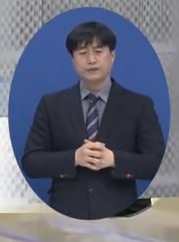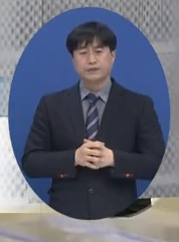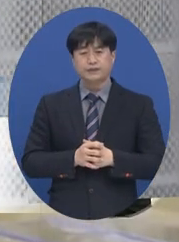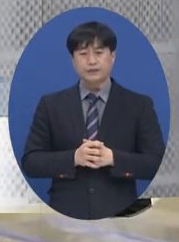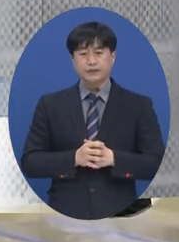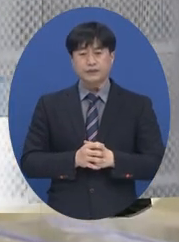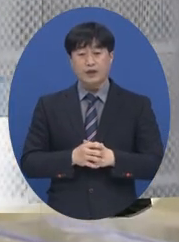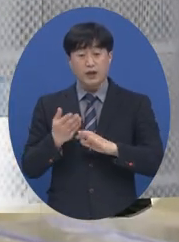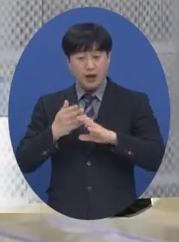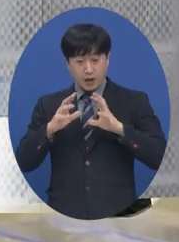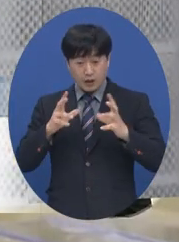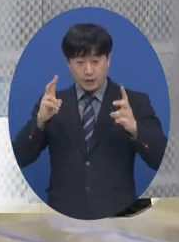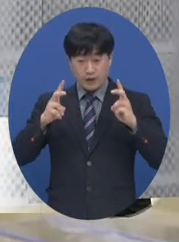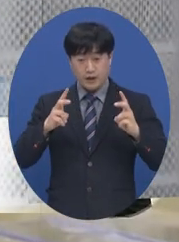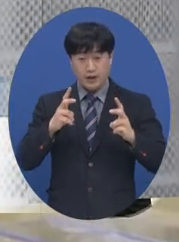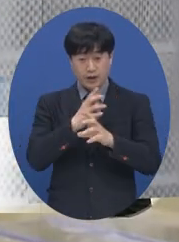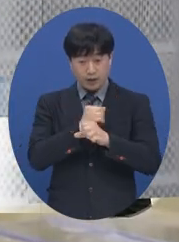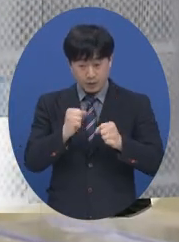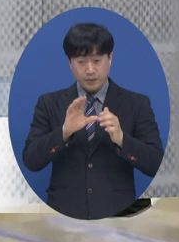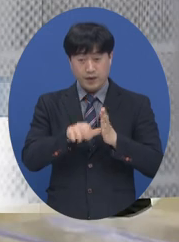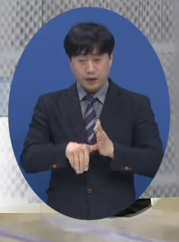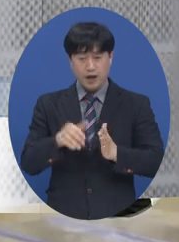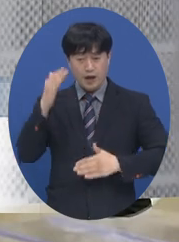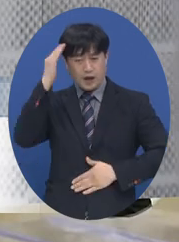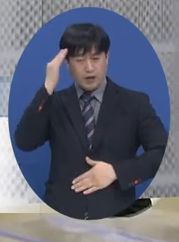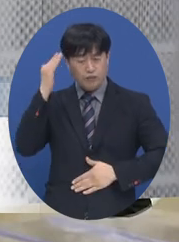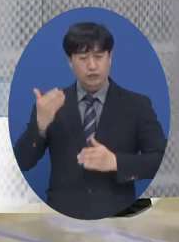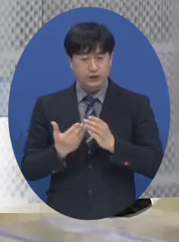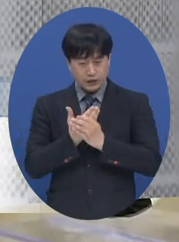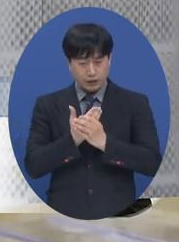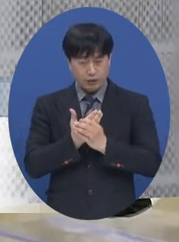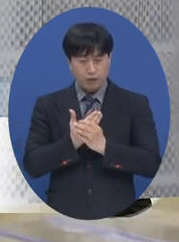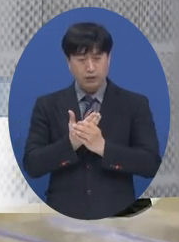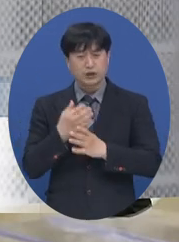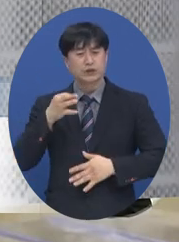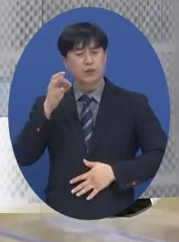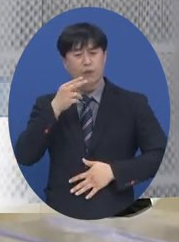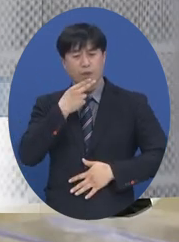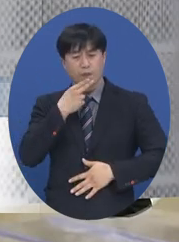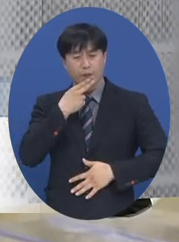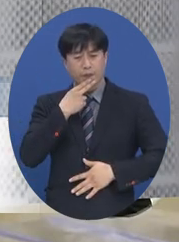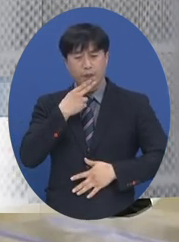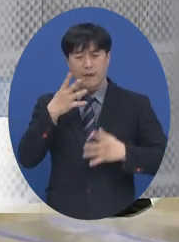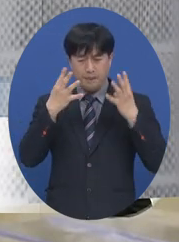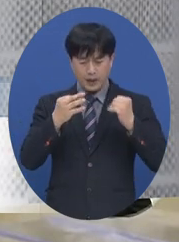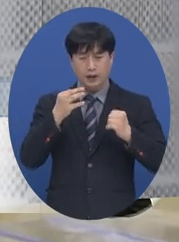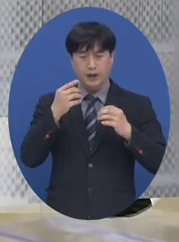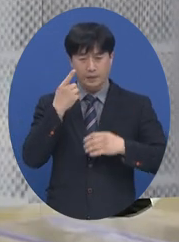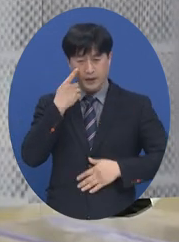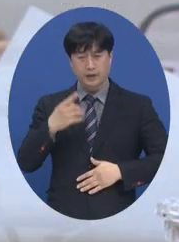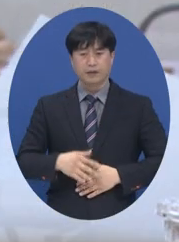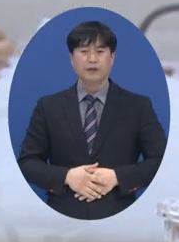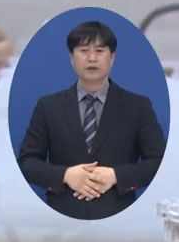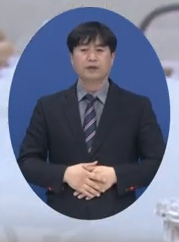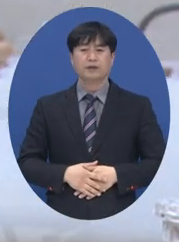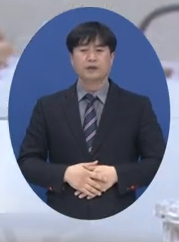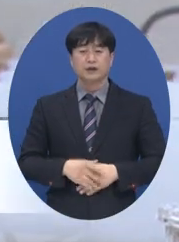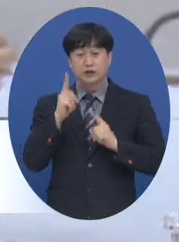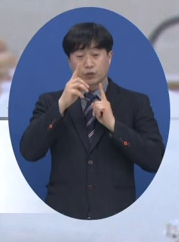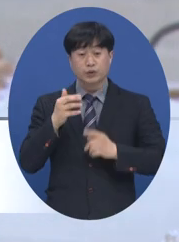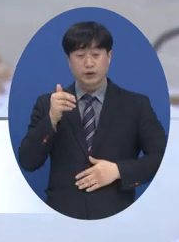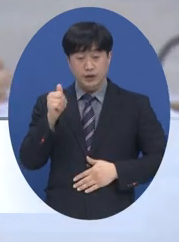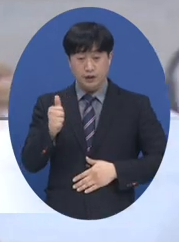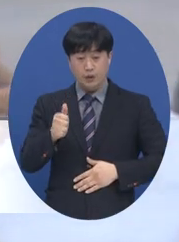회사가 결합됐을 때 이게 우리나라의 사건으로 취급을 안 하는 경험들을 지금 여러 번 봤어요.